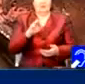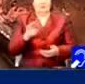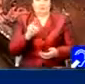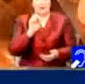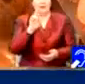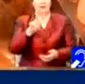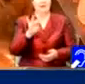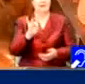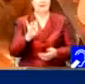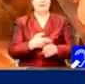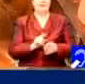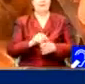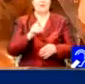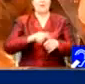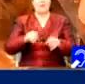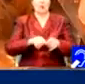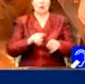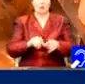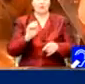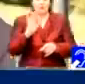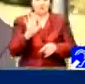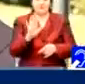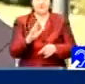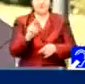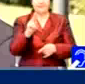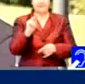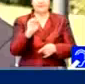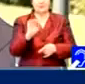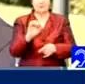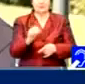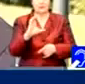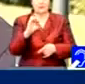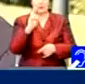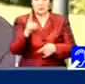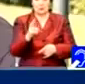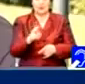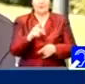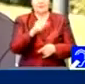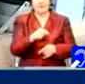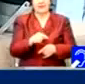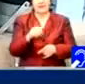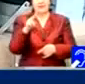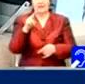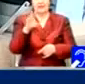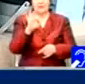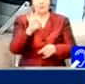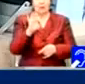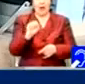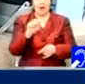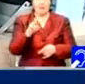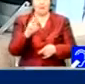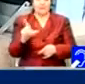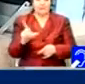sfeclă și din morcov. Sunt ținute în suc de poamă pentru a-i scoate gustul crud. Vegetarienii, dar și